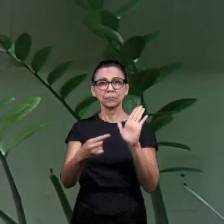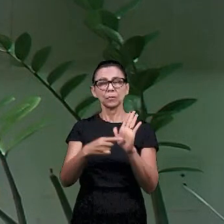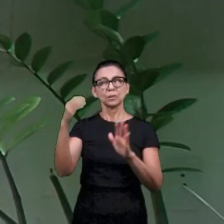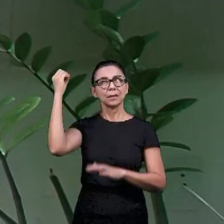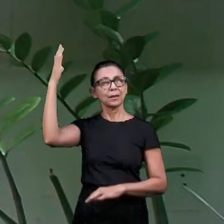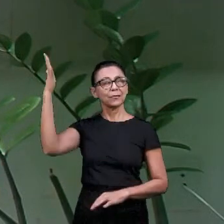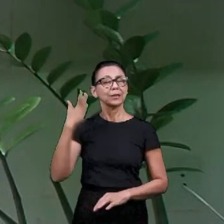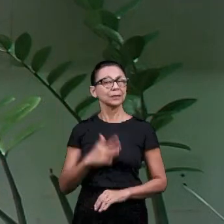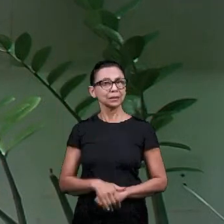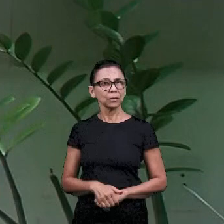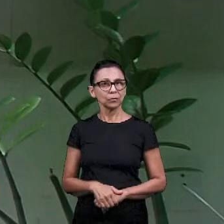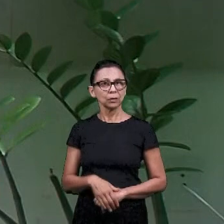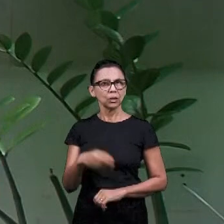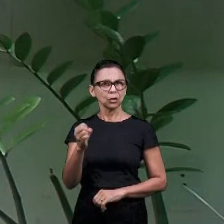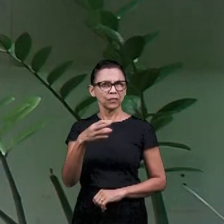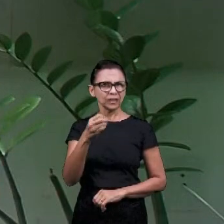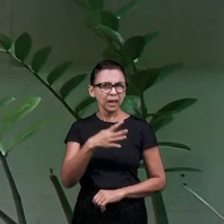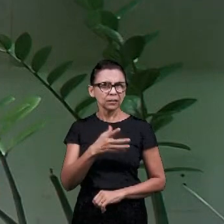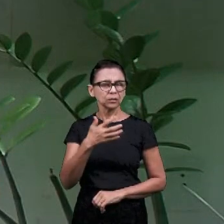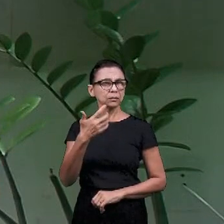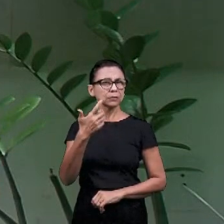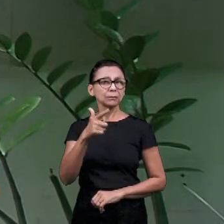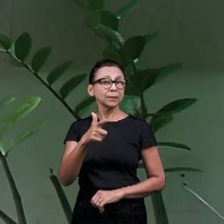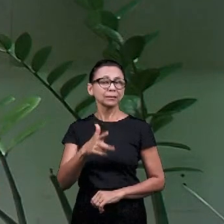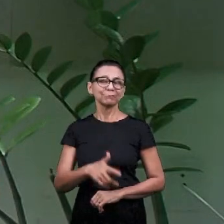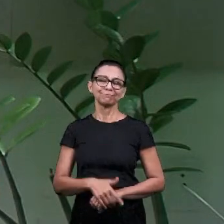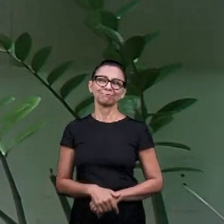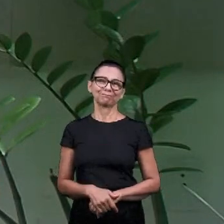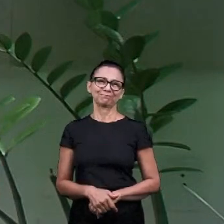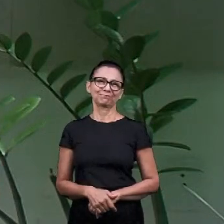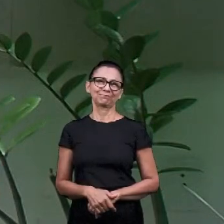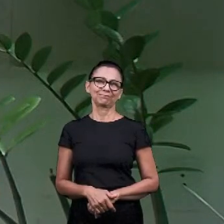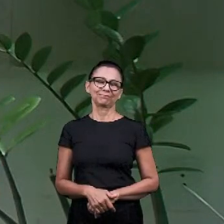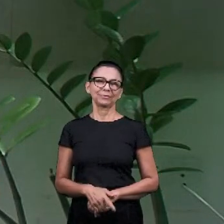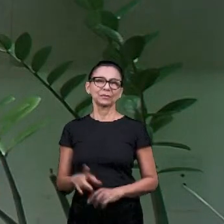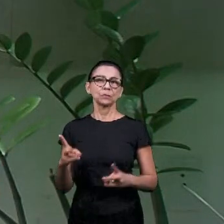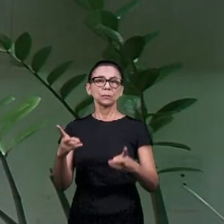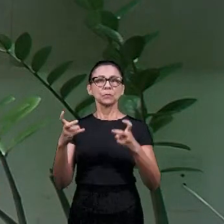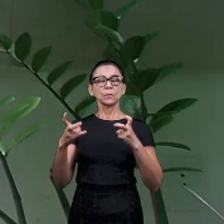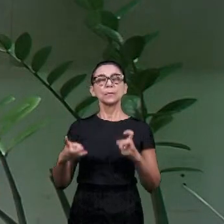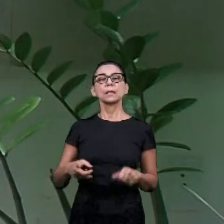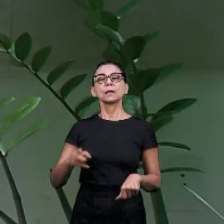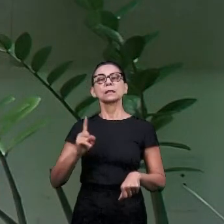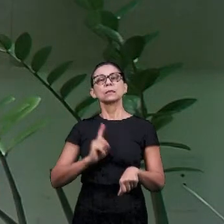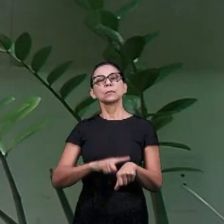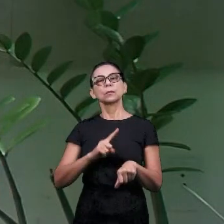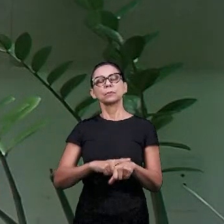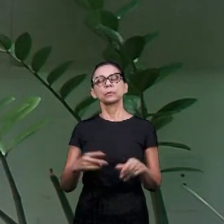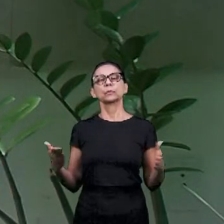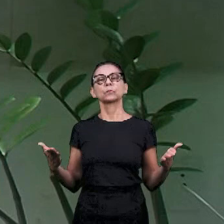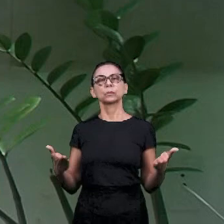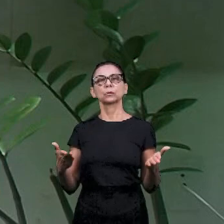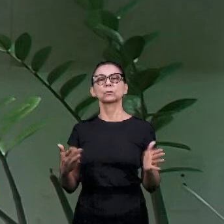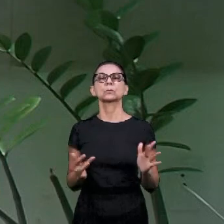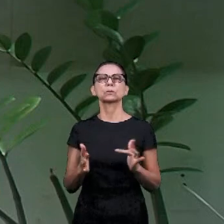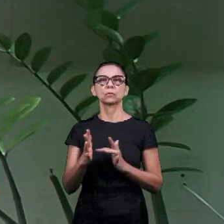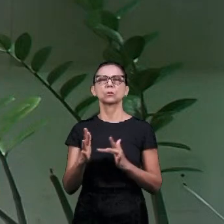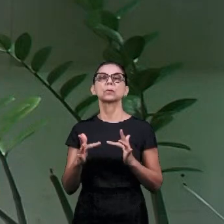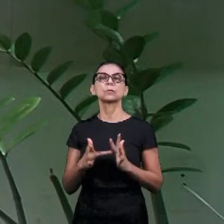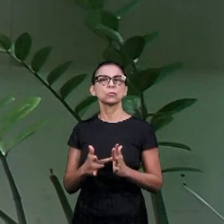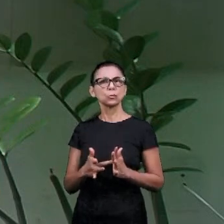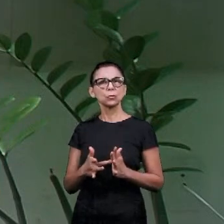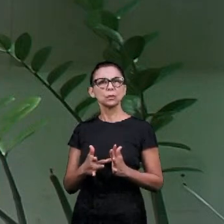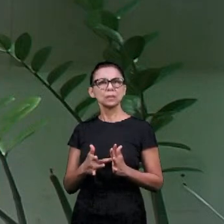nouveauté en cela. Et nous sommes en train de voir qu'en ce moment que nous vivons, c'est un moment où Jésus veut se révéler. Parce